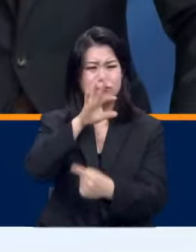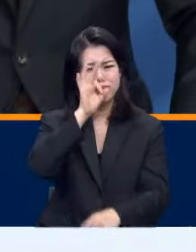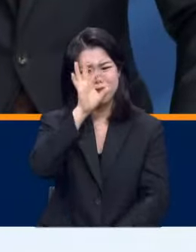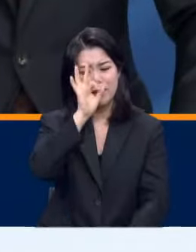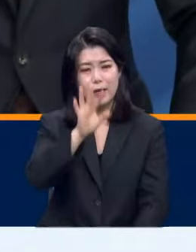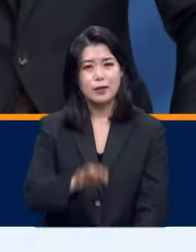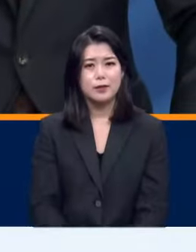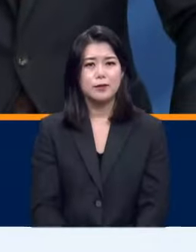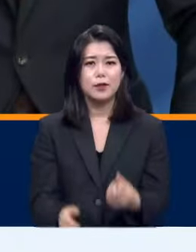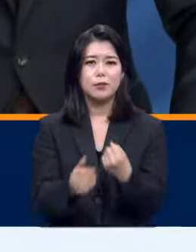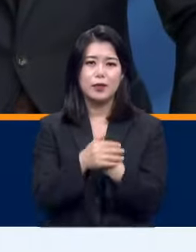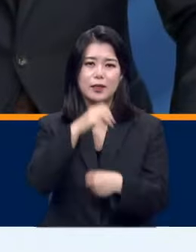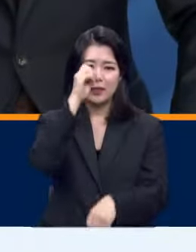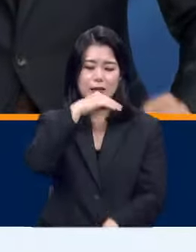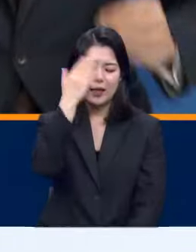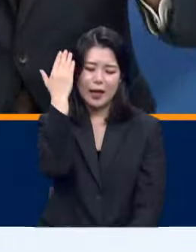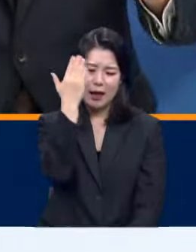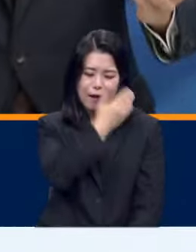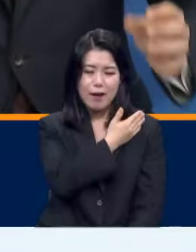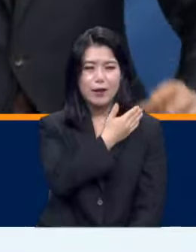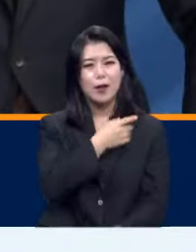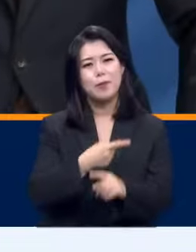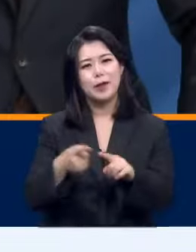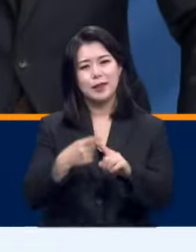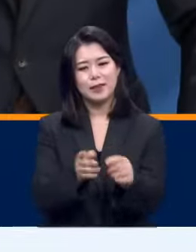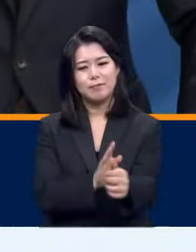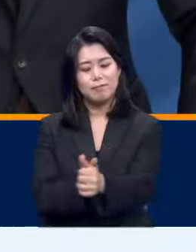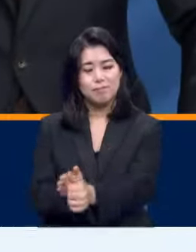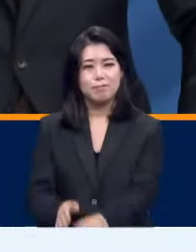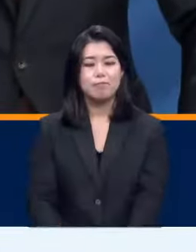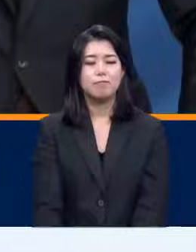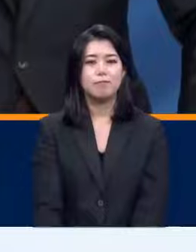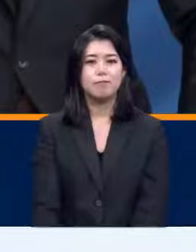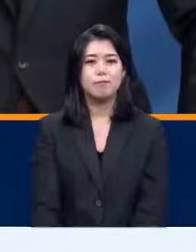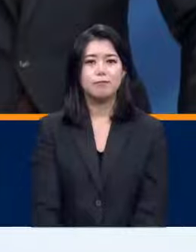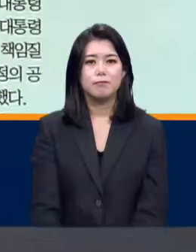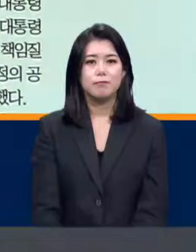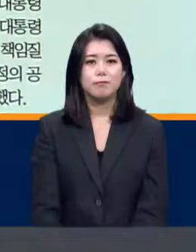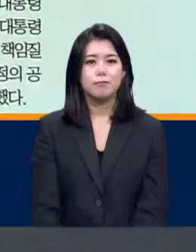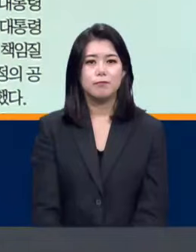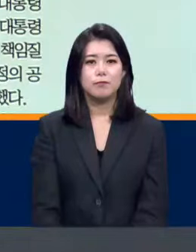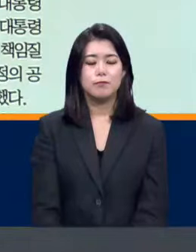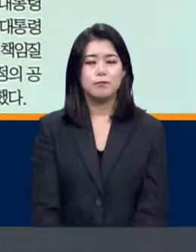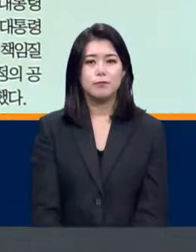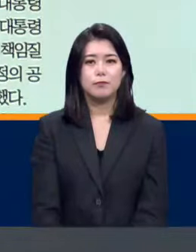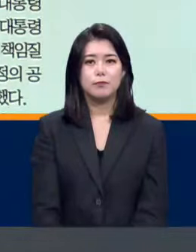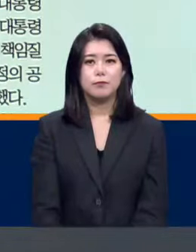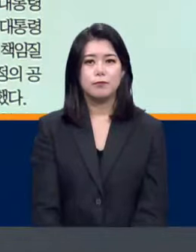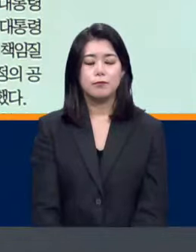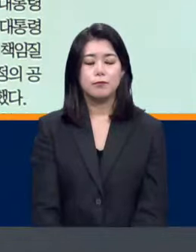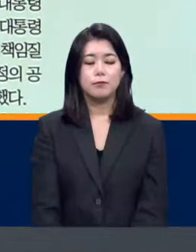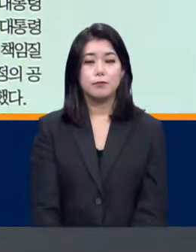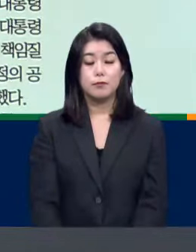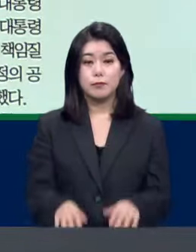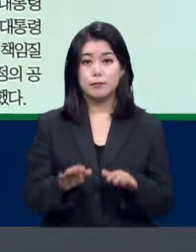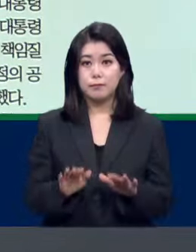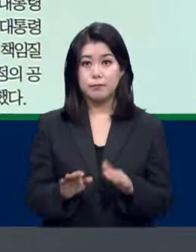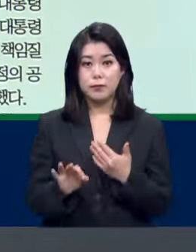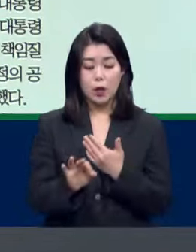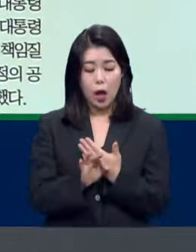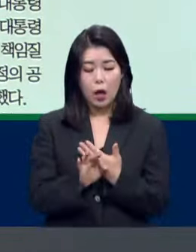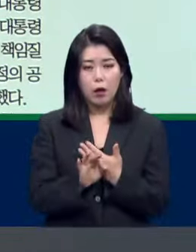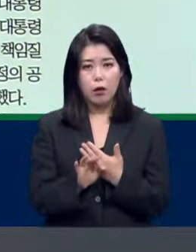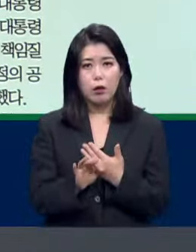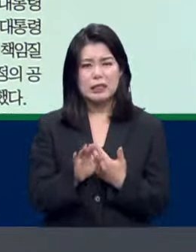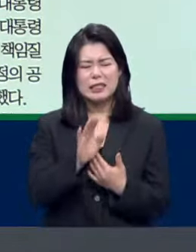것들도 조금은 이성적으로 판단하자 판단해 달라라는 말씀도 좀 드리고 싶습니다네 지금 뭐 만약에 있었으면